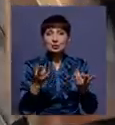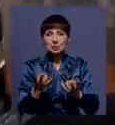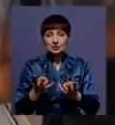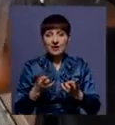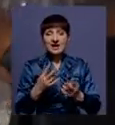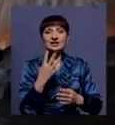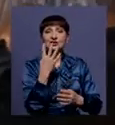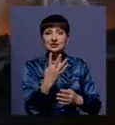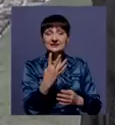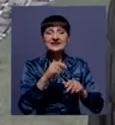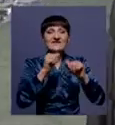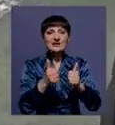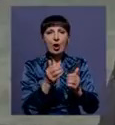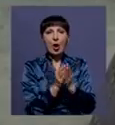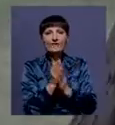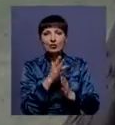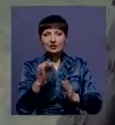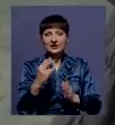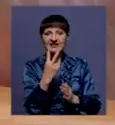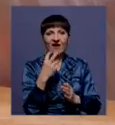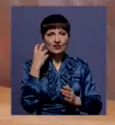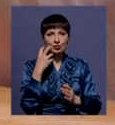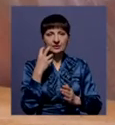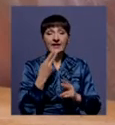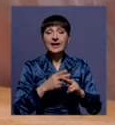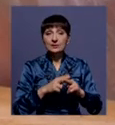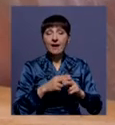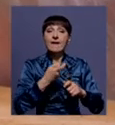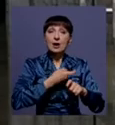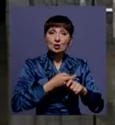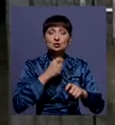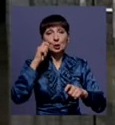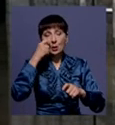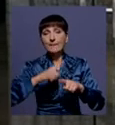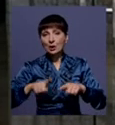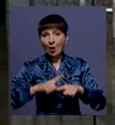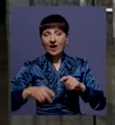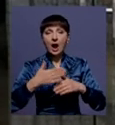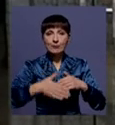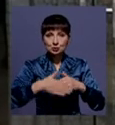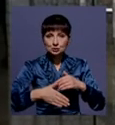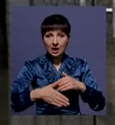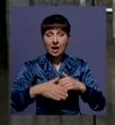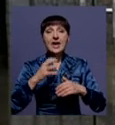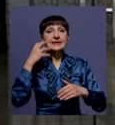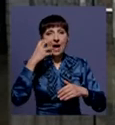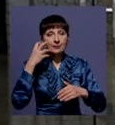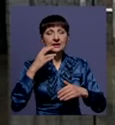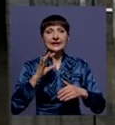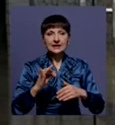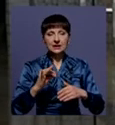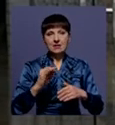пользуются 4 вида овощей и 2 вида фруктов, а именно картофель, лук, морковь, капуста, яблоки